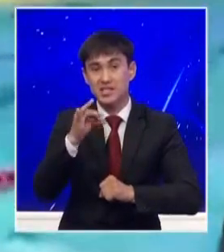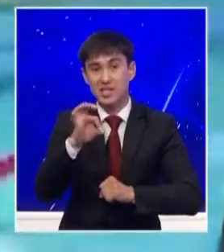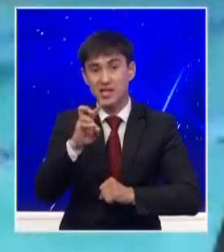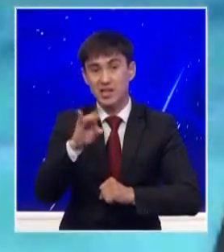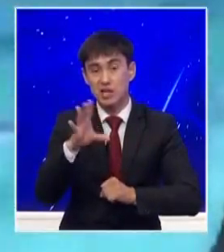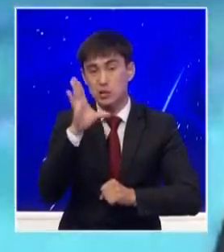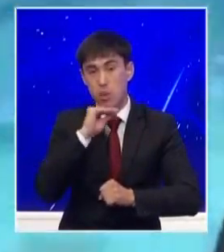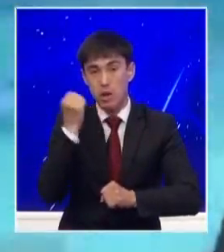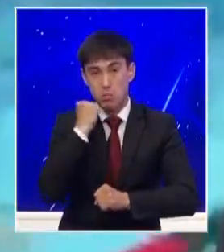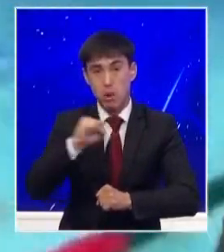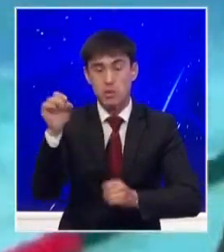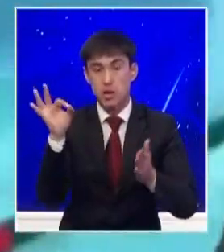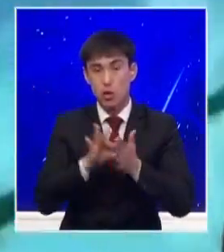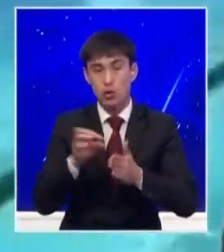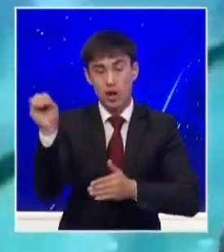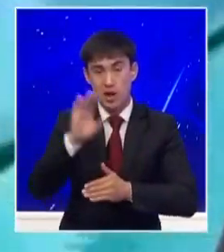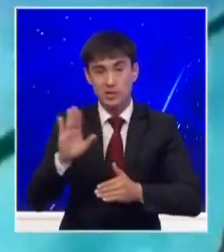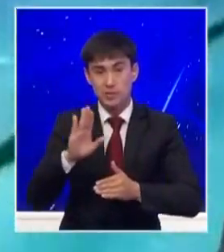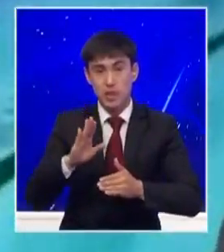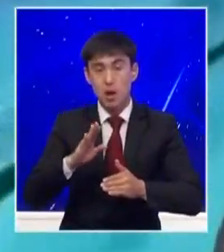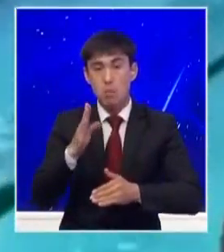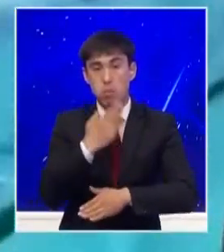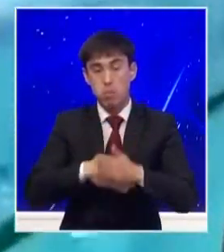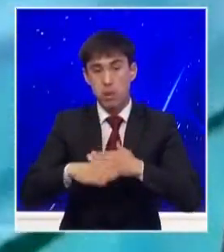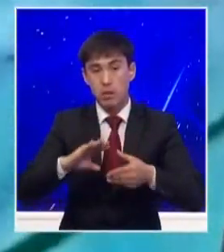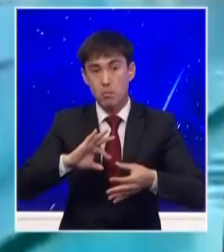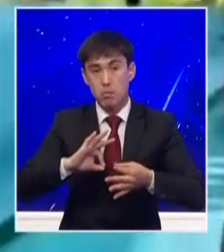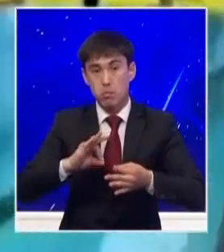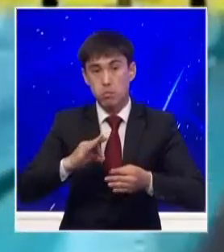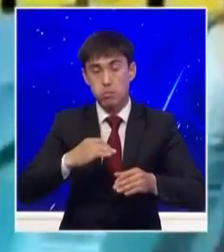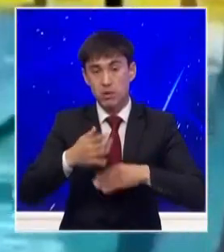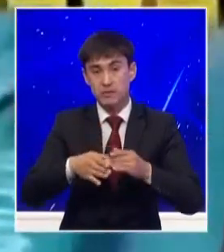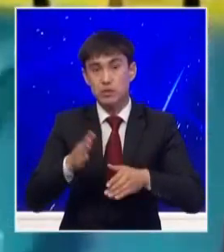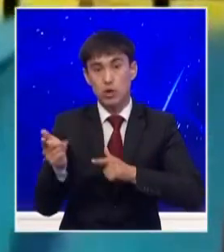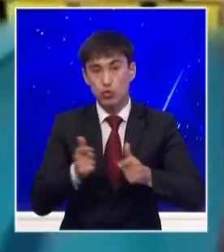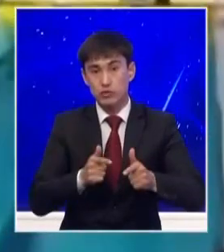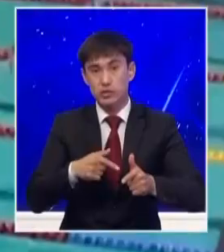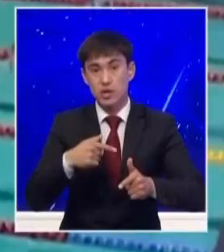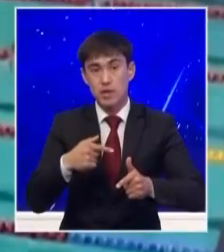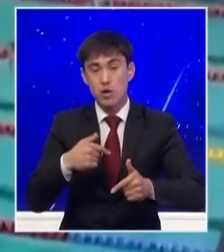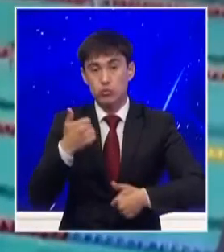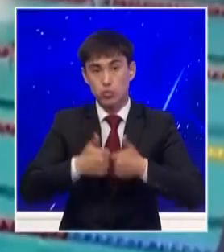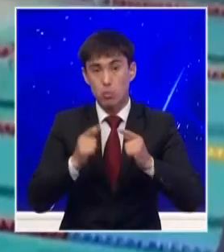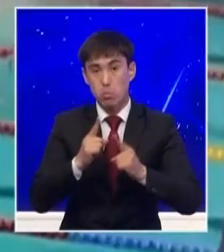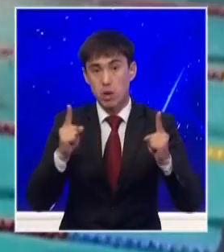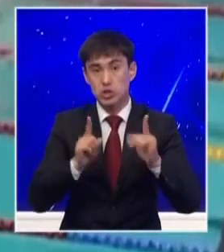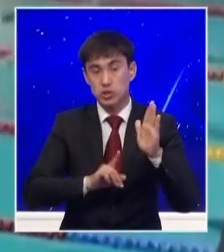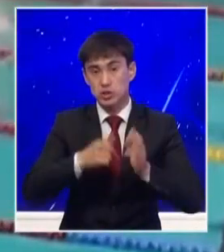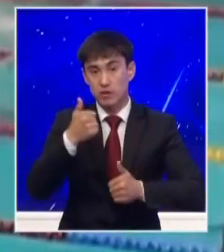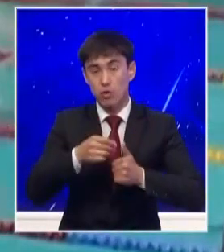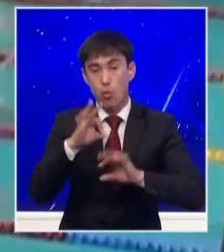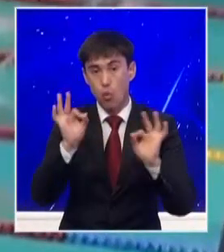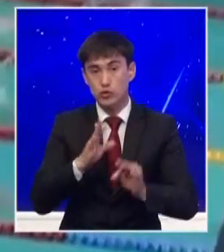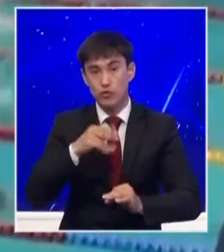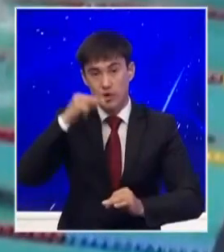Кинах, смогли побить рекорд Азии. Пароплавцы серьезно готовятся к предстоящим турнирам, а впереди большие старты. Осенью